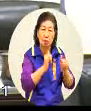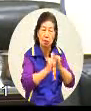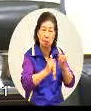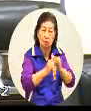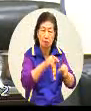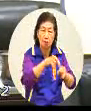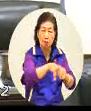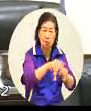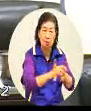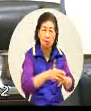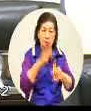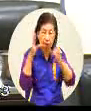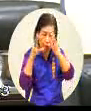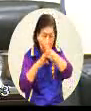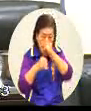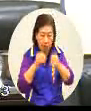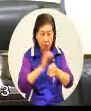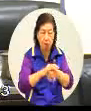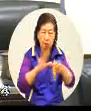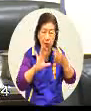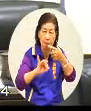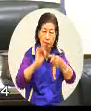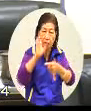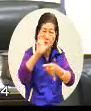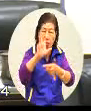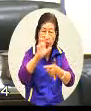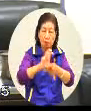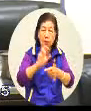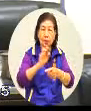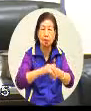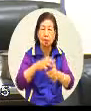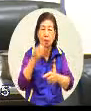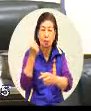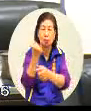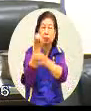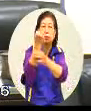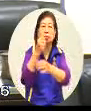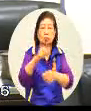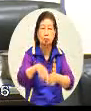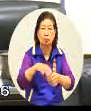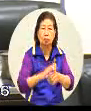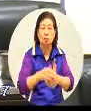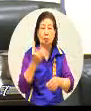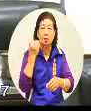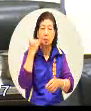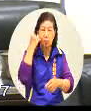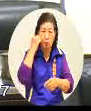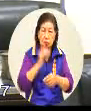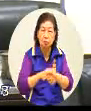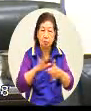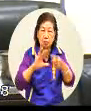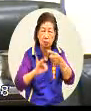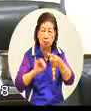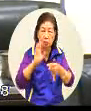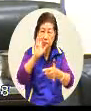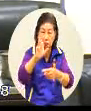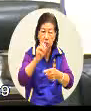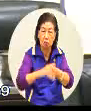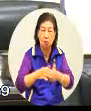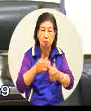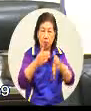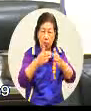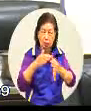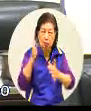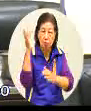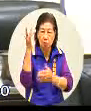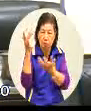下吼，都好，人讲80%以下。支持无支持所有人啊，安就卖做。啊，若80%以上吼，我甲刷出来，做一个民意调查好唔